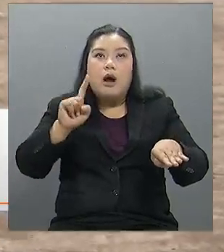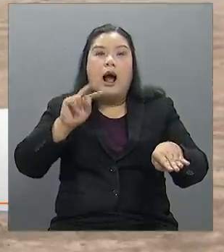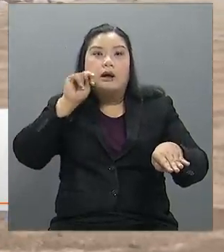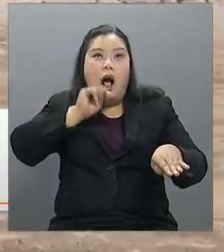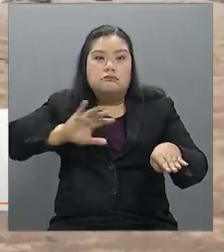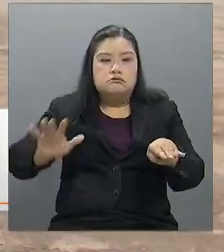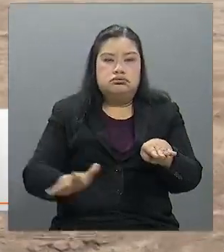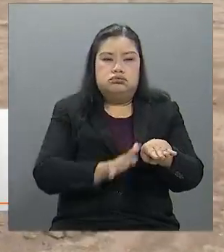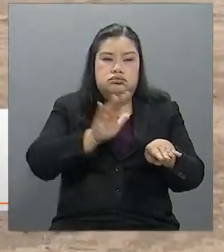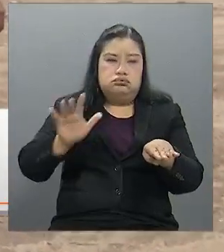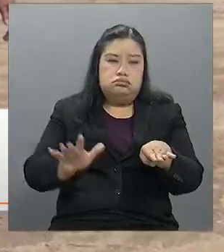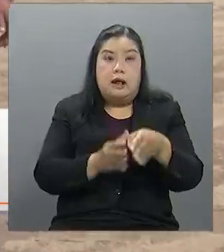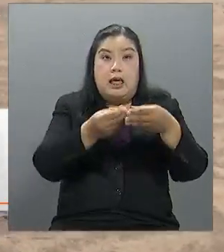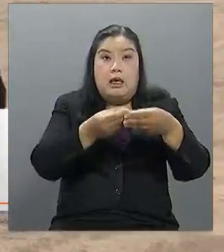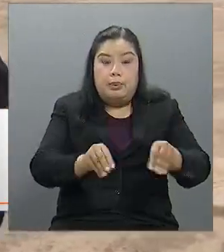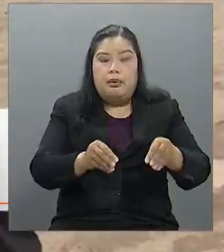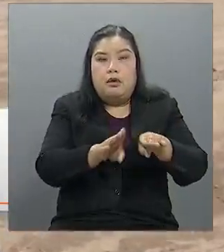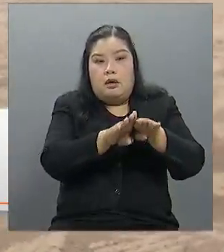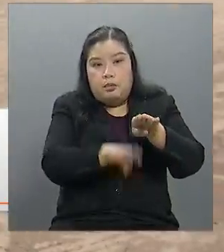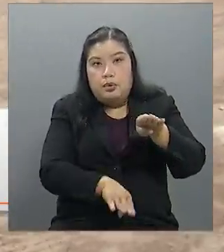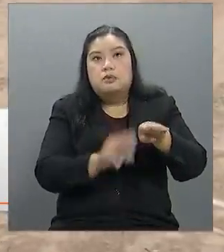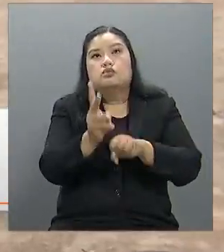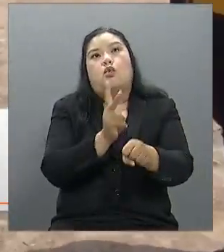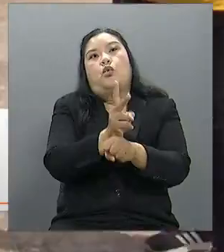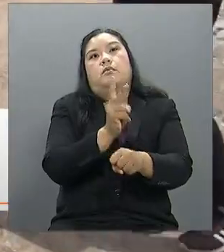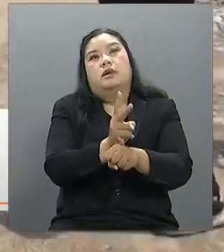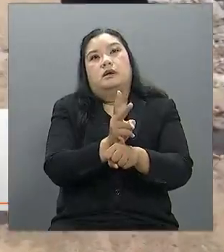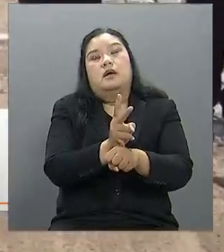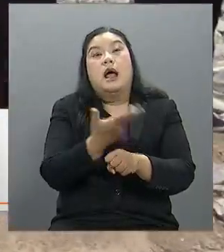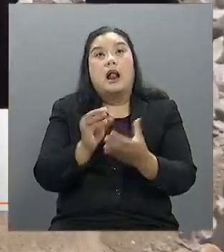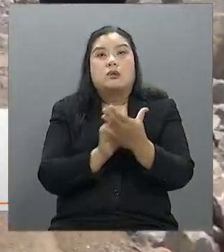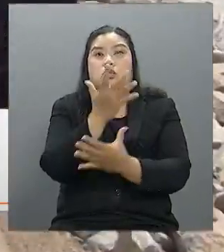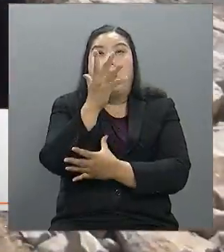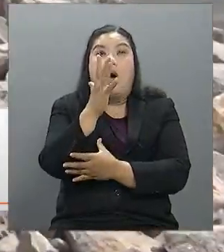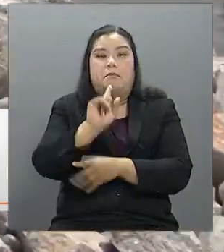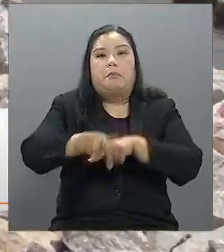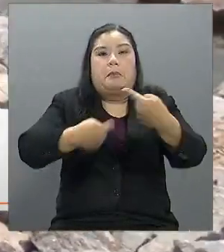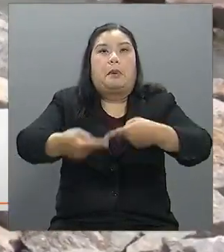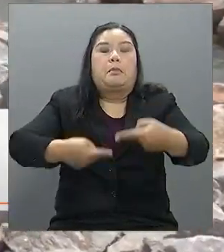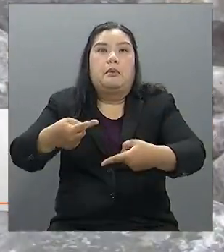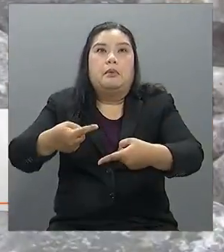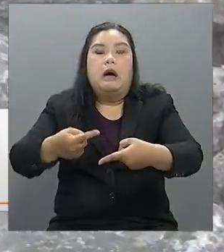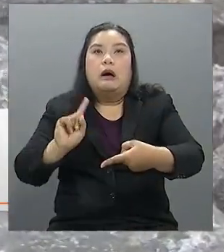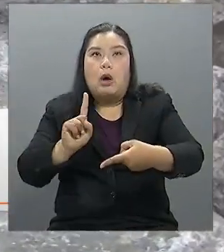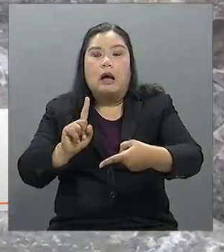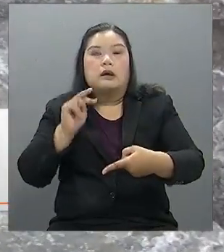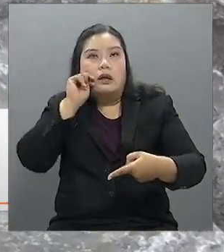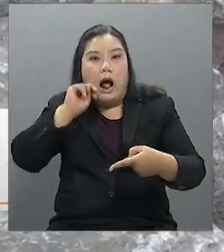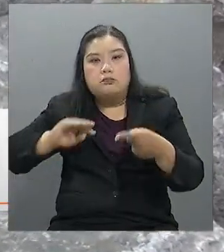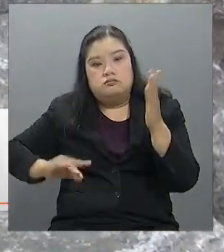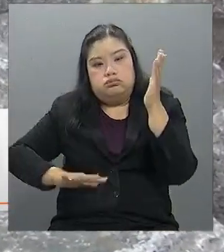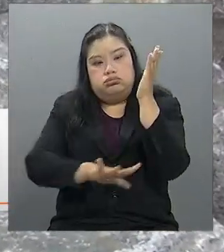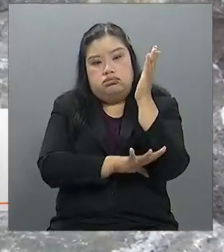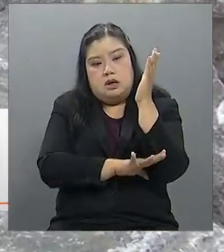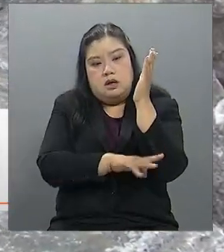แรงมากว่า2ปีนะคะจนทิวสนบริเวณนั้นเนี่ยโค่นล้มลงไปจากการถูกคลื่นลมกัดเซาะไปกว่า30ต้นเลยนะคะ